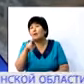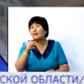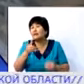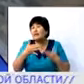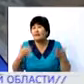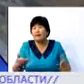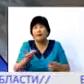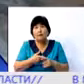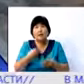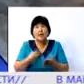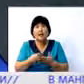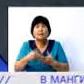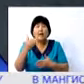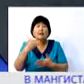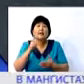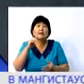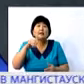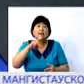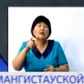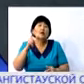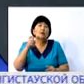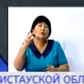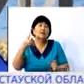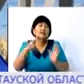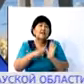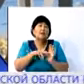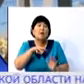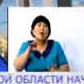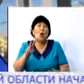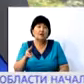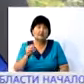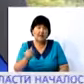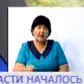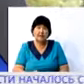рамках собственной инвестиционной программы КТЭЦ – 137 миллионов тенге.